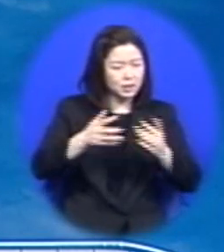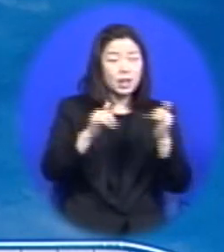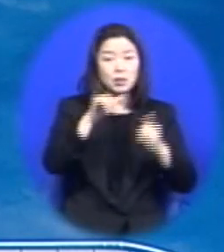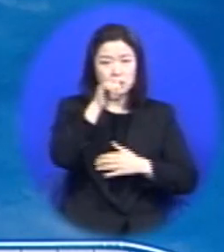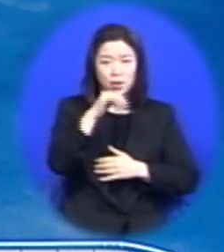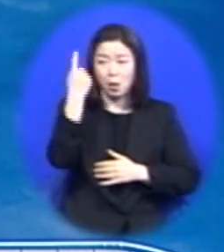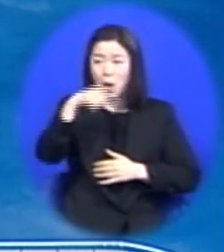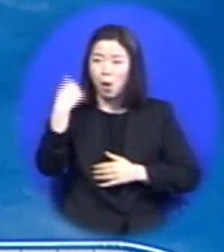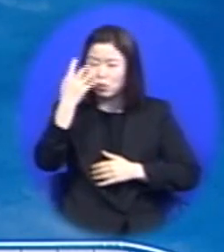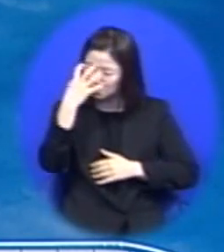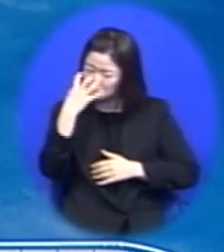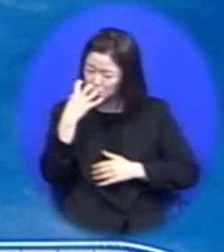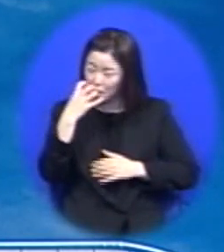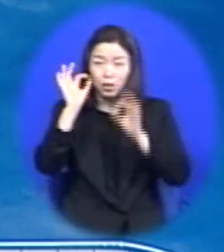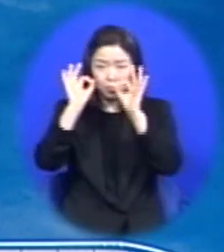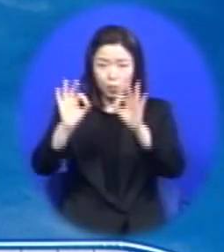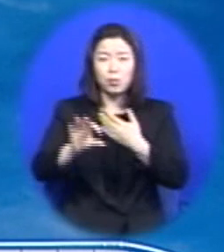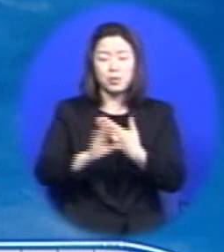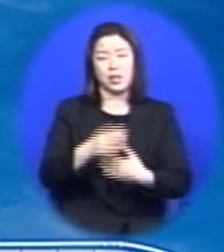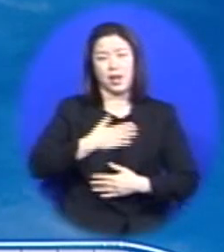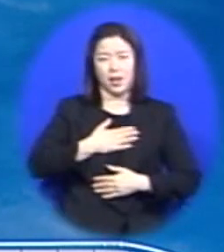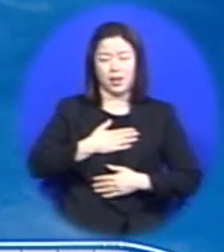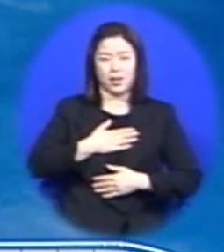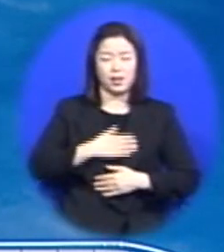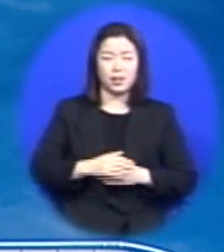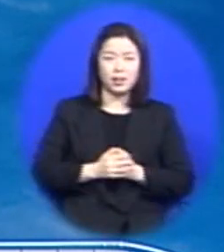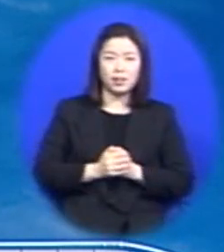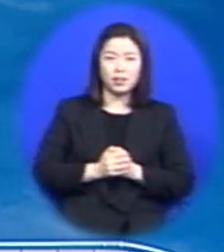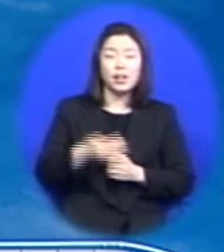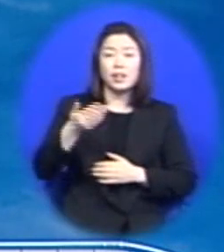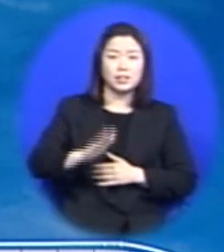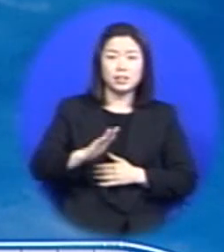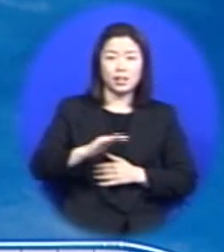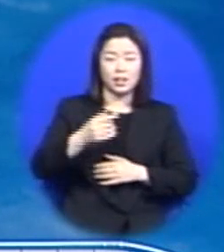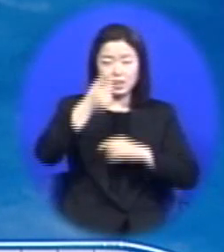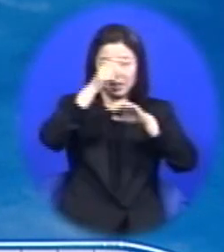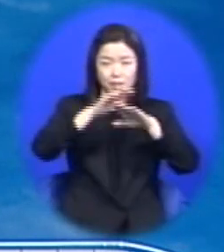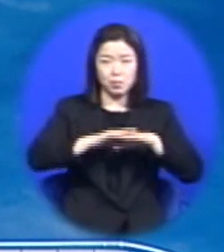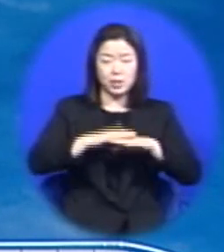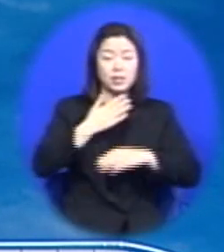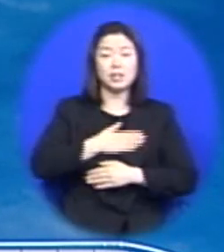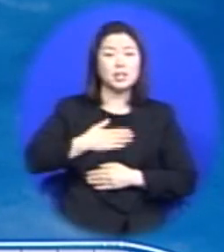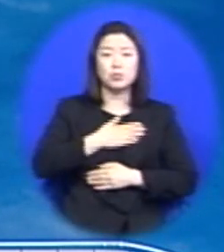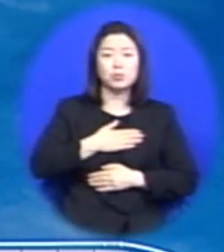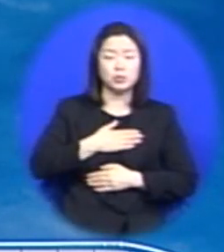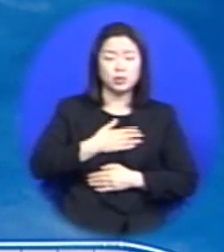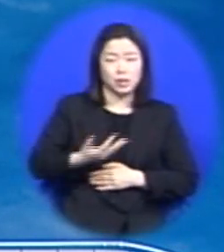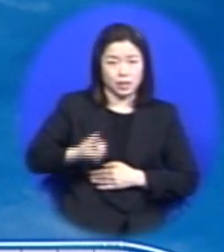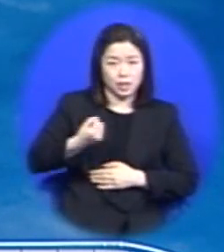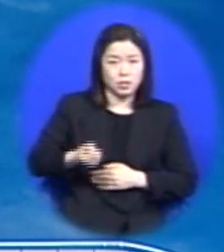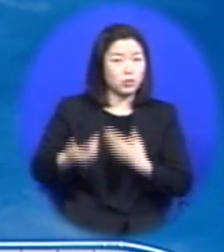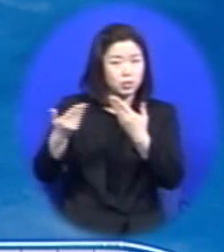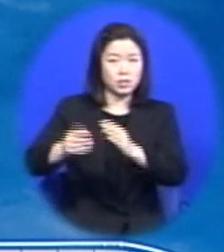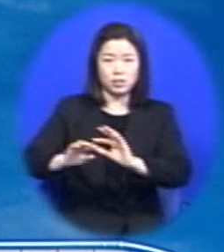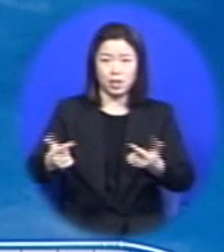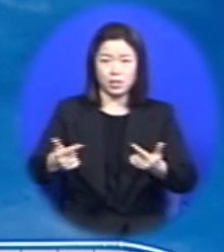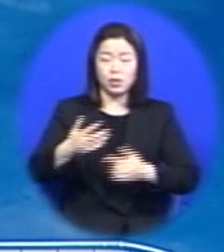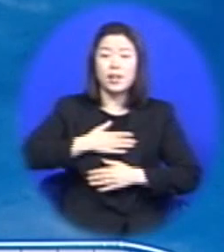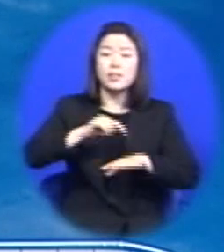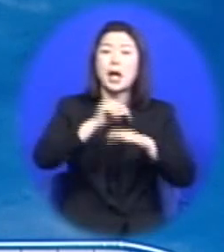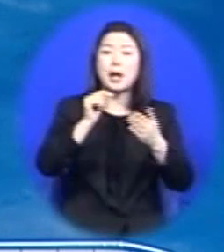아니신. 그런데 예배는 기분으로 드리는 거 아니거든요. 내 마음과